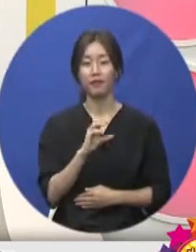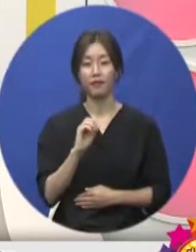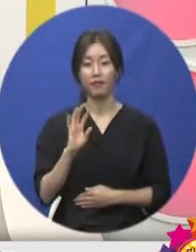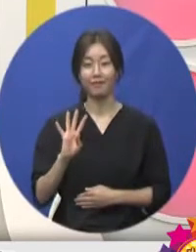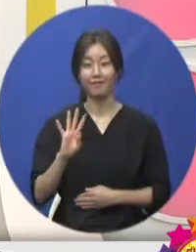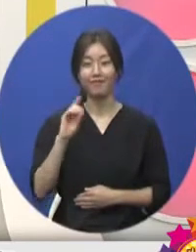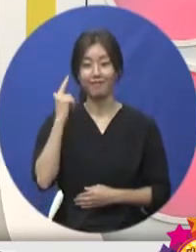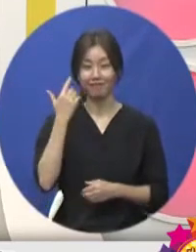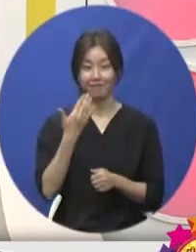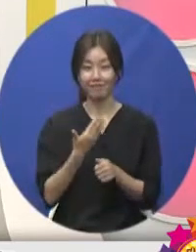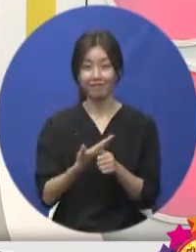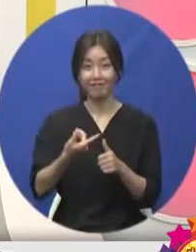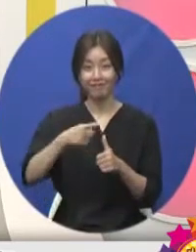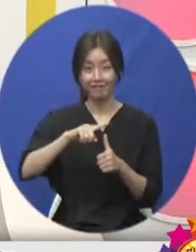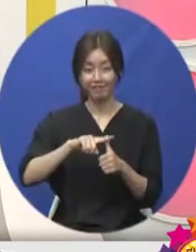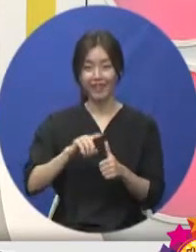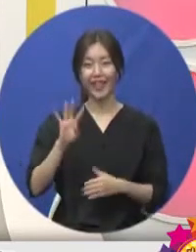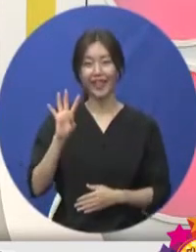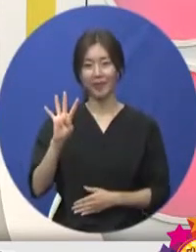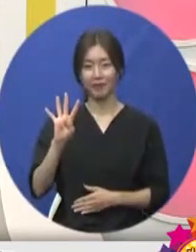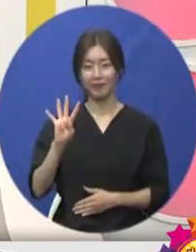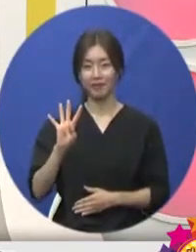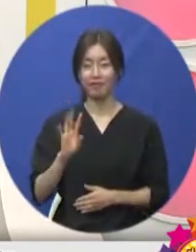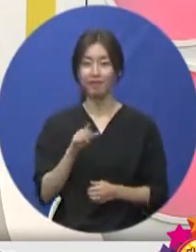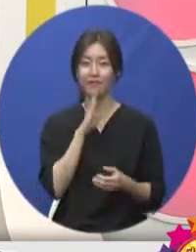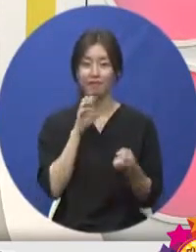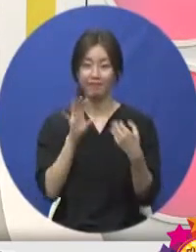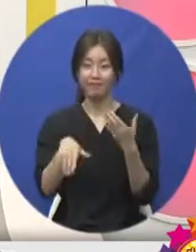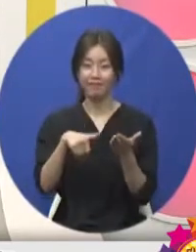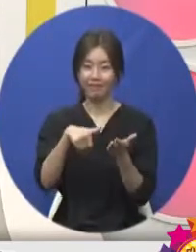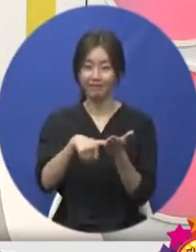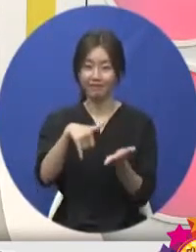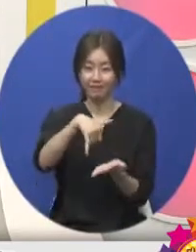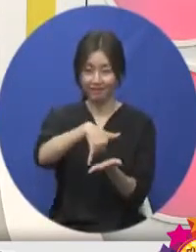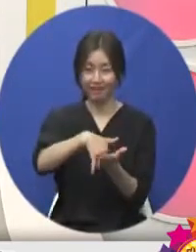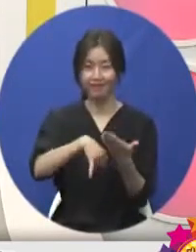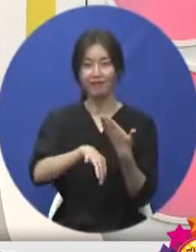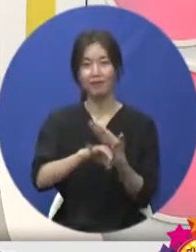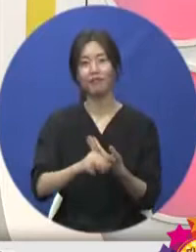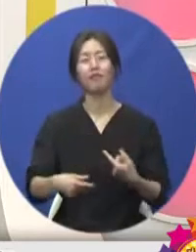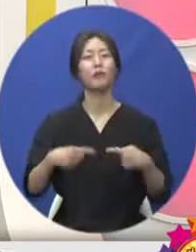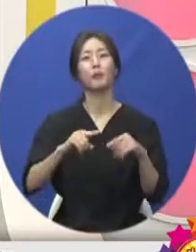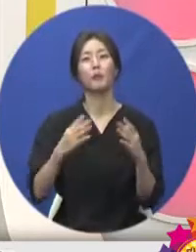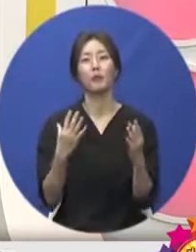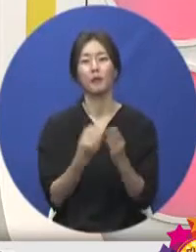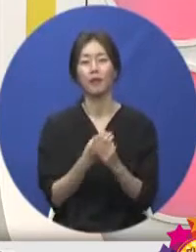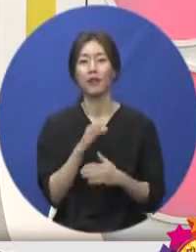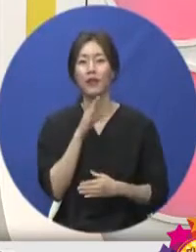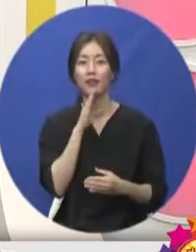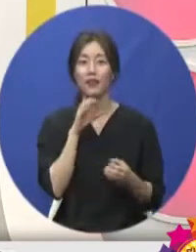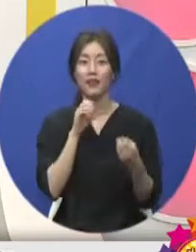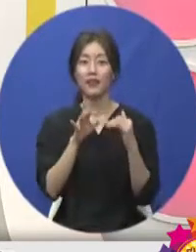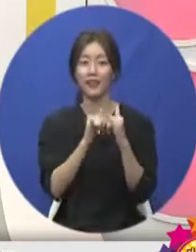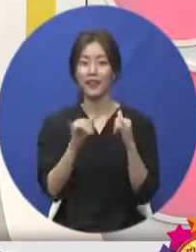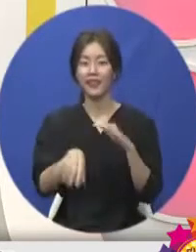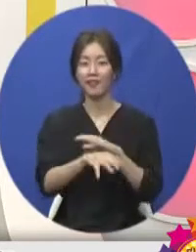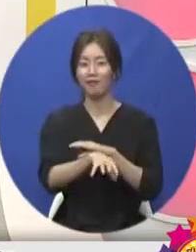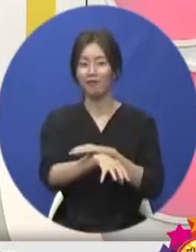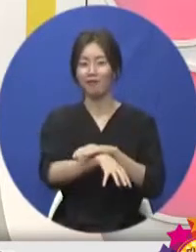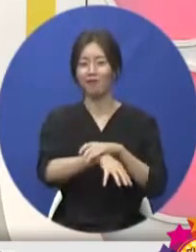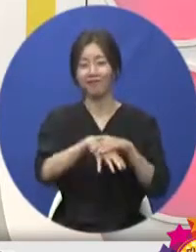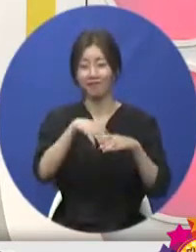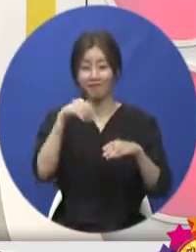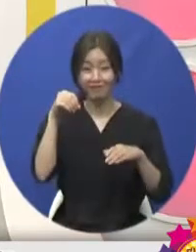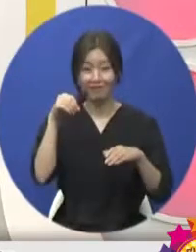누르시고 키 참여 몇 번? 4번. 4번 누르시고 정답이란 번호를 딱 누르시고 소화기를 딱 넣으시면 번호가 딱 찍힙니다. 정답을 딱 맞추신 분께는